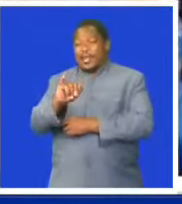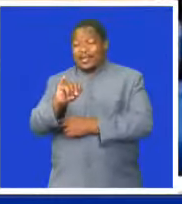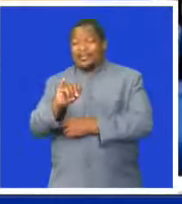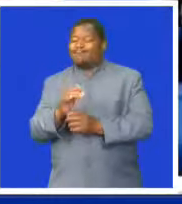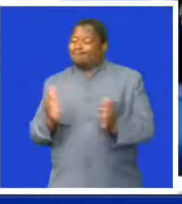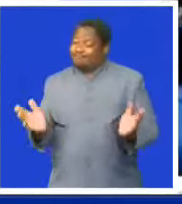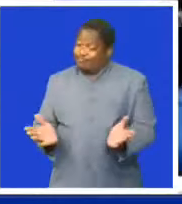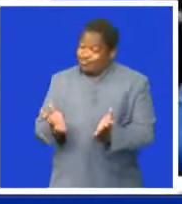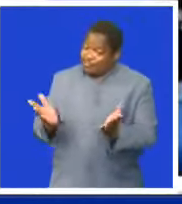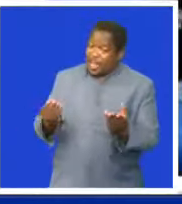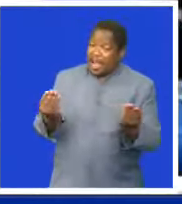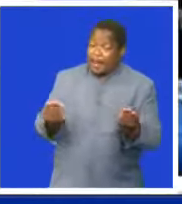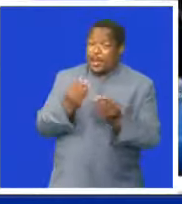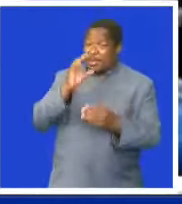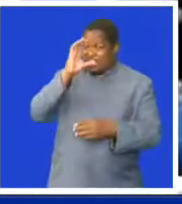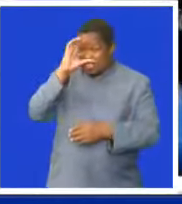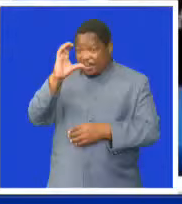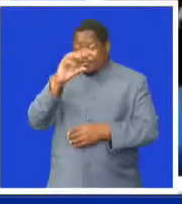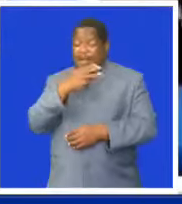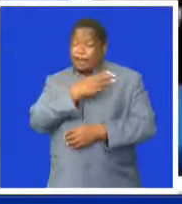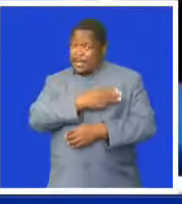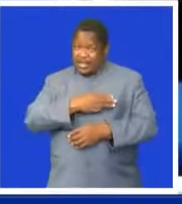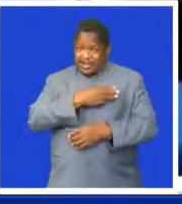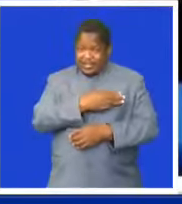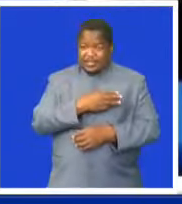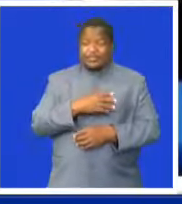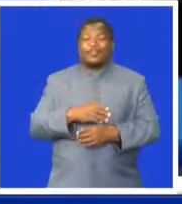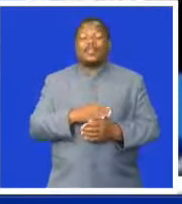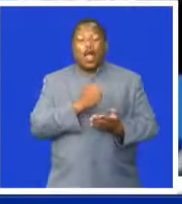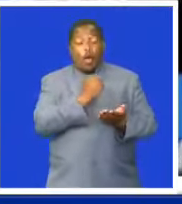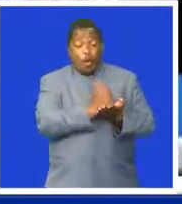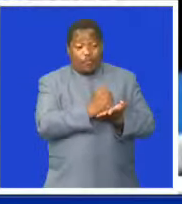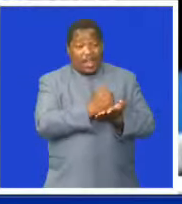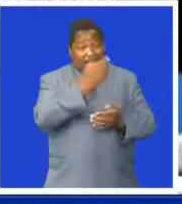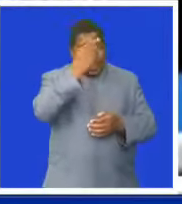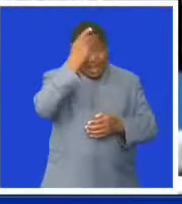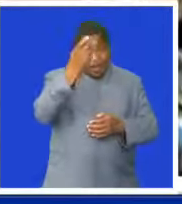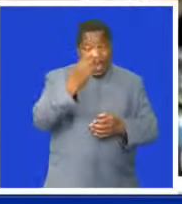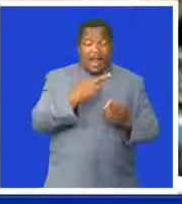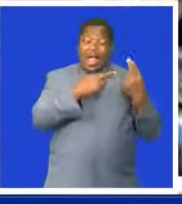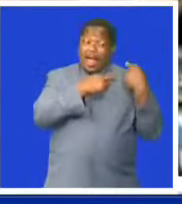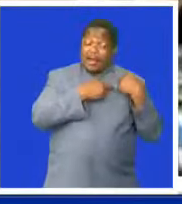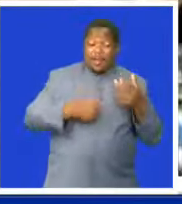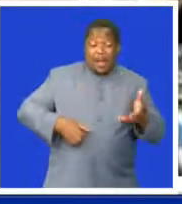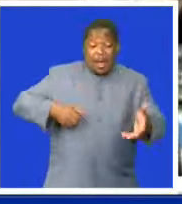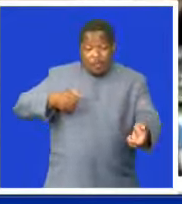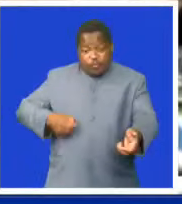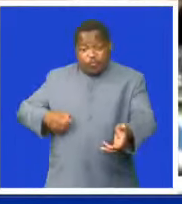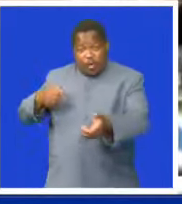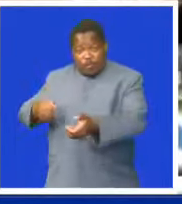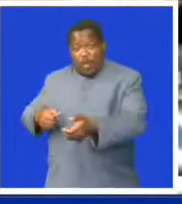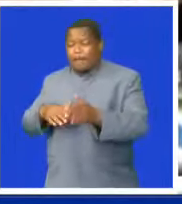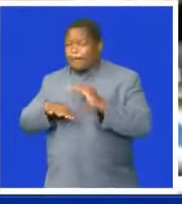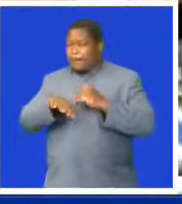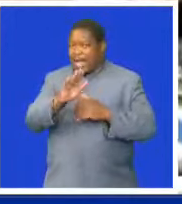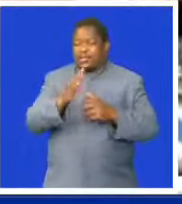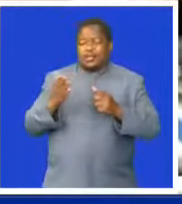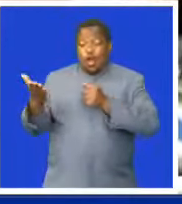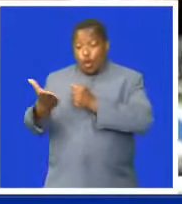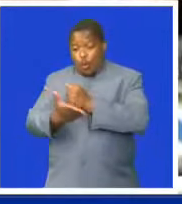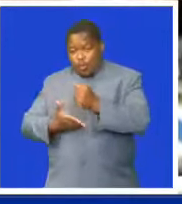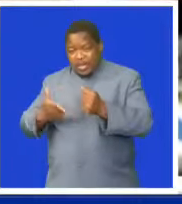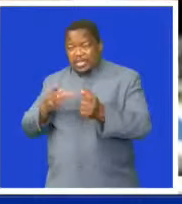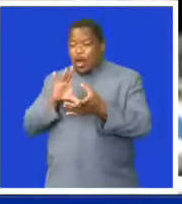hlelo lwekufutha lolondiwa ngolenhlangano lwendiwa kuyo yonke imiti lesemimangweni. Uthi lokhu